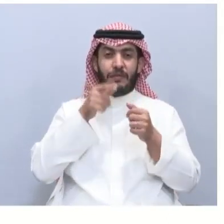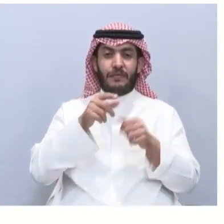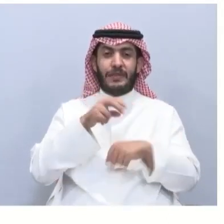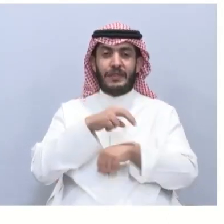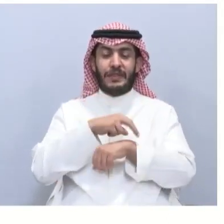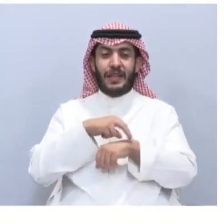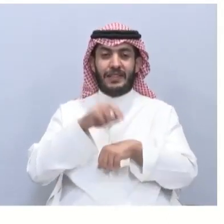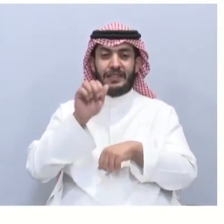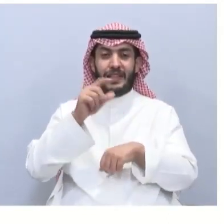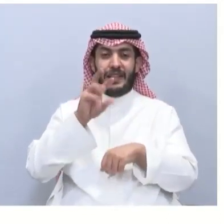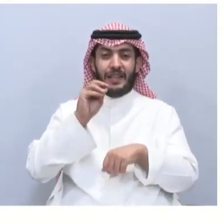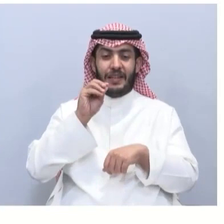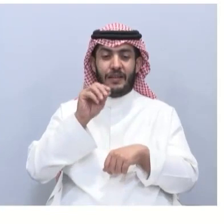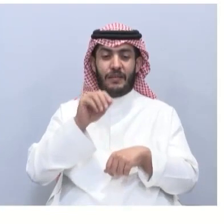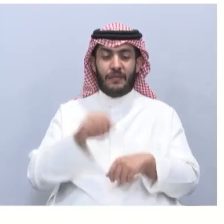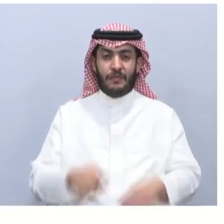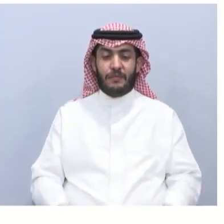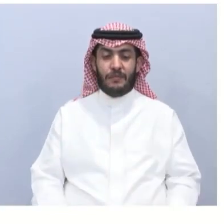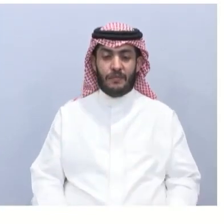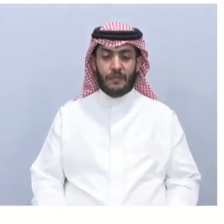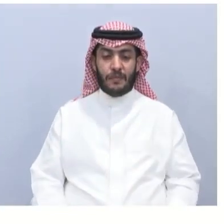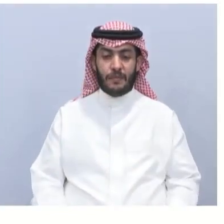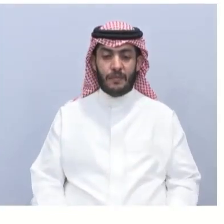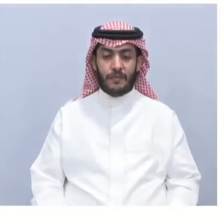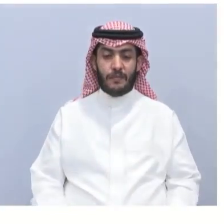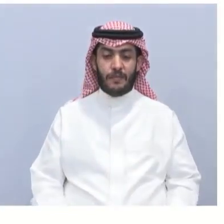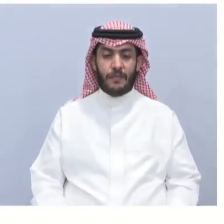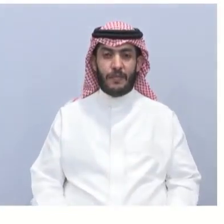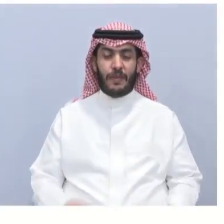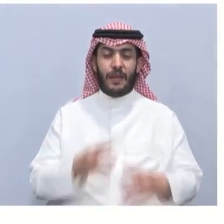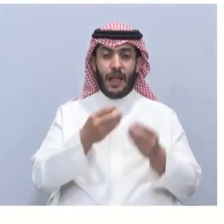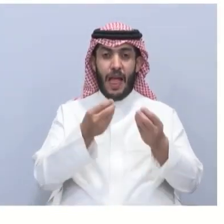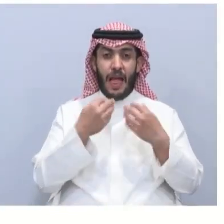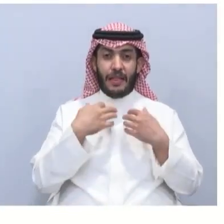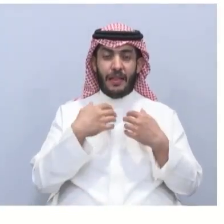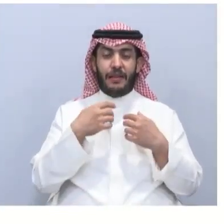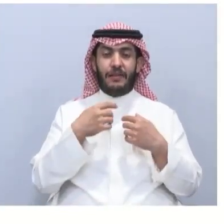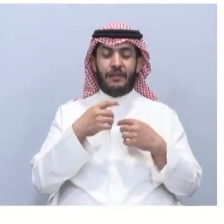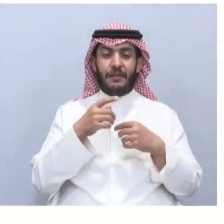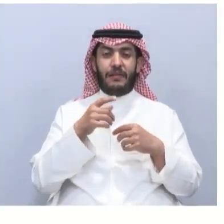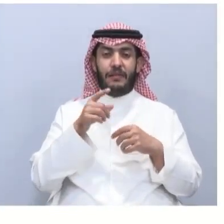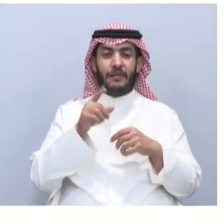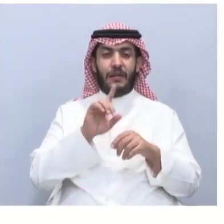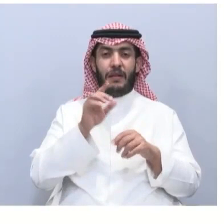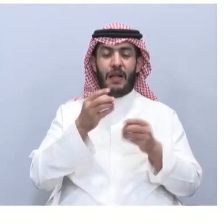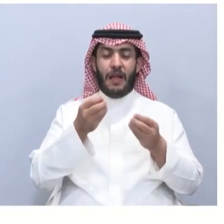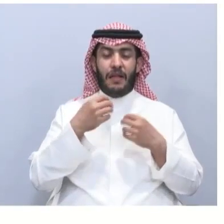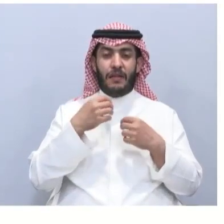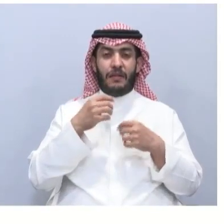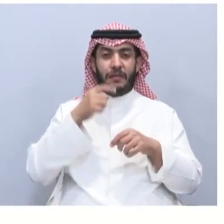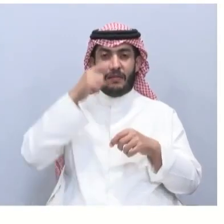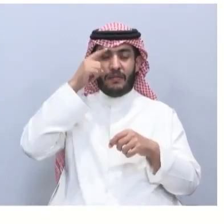الصدقه ولذلك كان النبي صلى الله عليه وسلم يقبل الهديه اذا كان هديه اخذها لا يرد الهديه